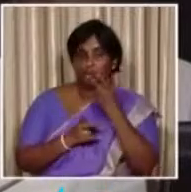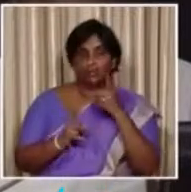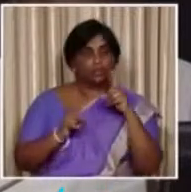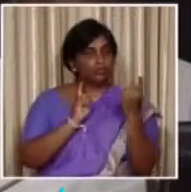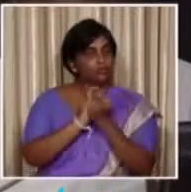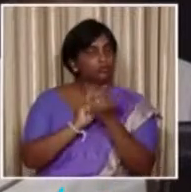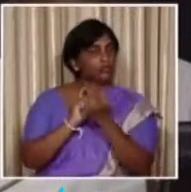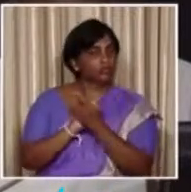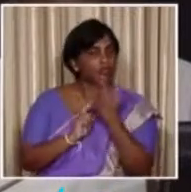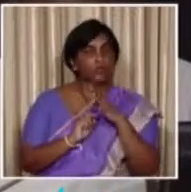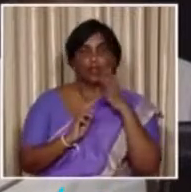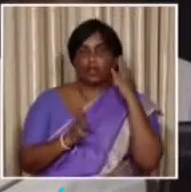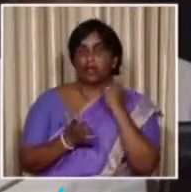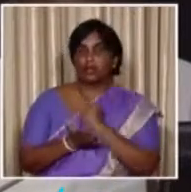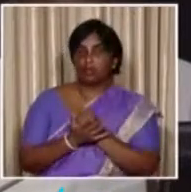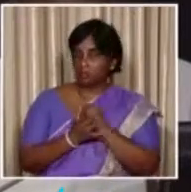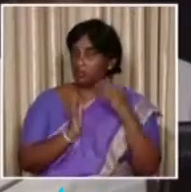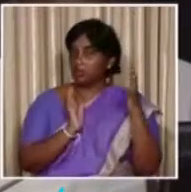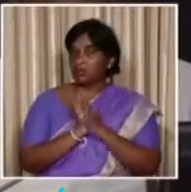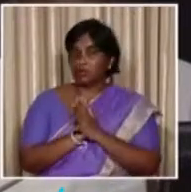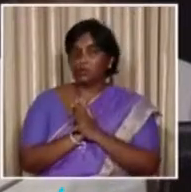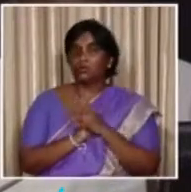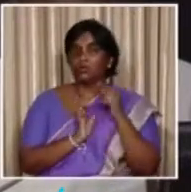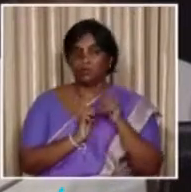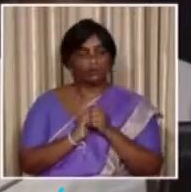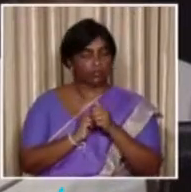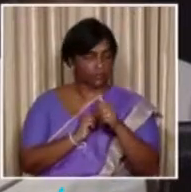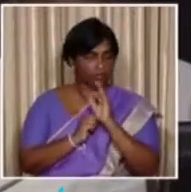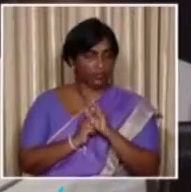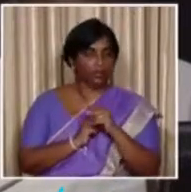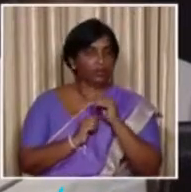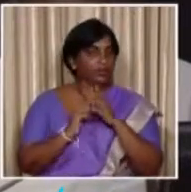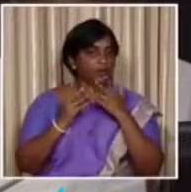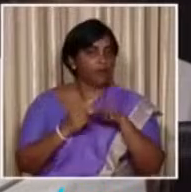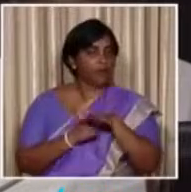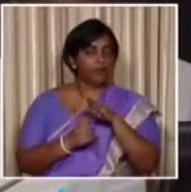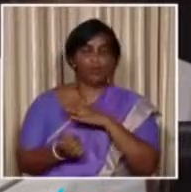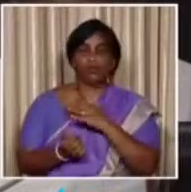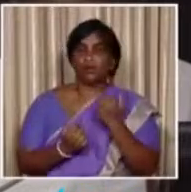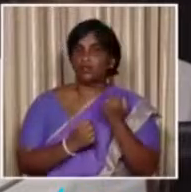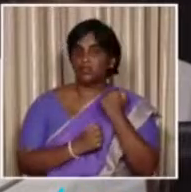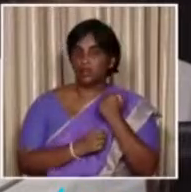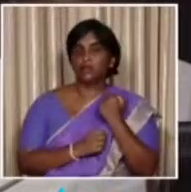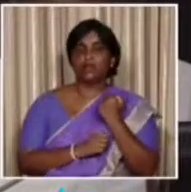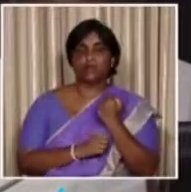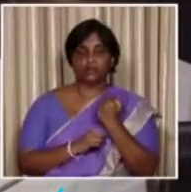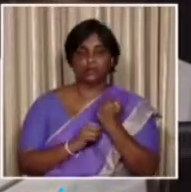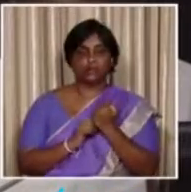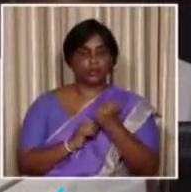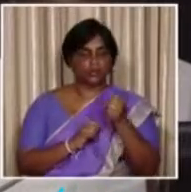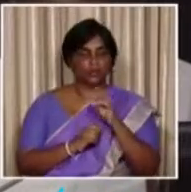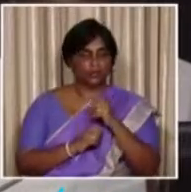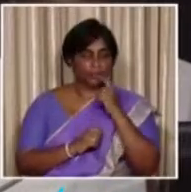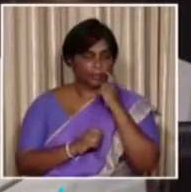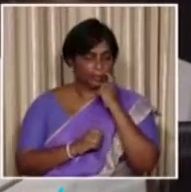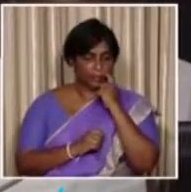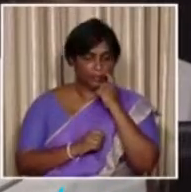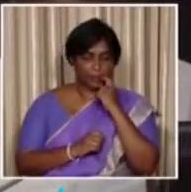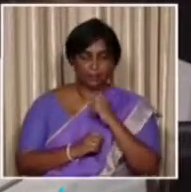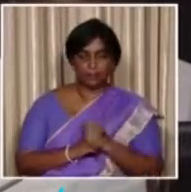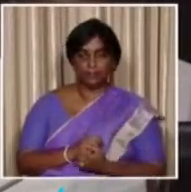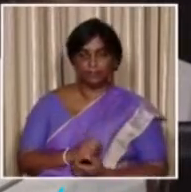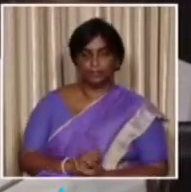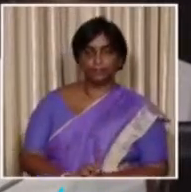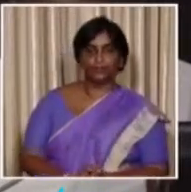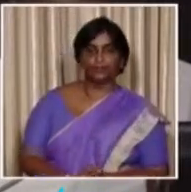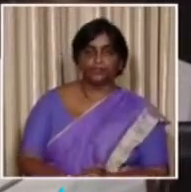සම්බු කළා ලෝක බැංකුවත් එක්ක එකතු වෙලා මේක කරා. කළා බිම් සබිය පටන් ගන්නකත්තා ටයිල් ටයිල්. ඒක බිම් සබිය නෙවෙයි. තාම මිනිත්තු